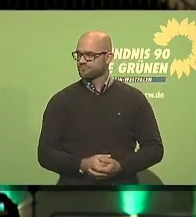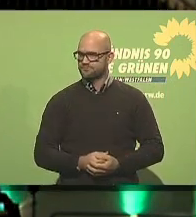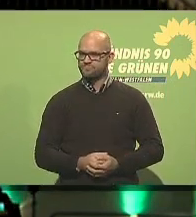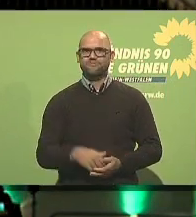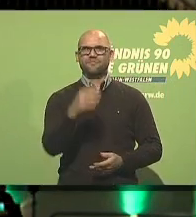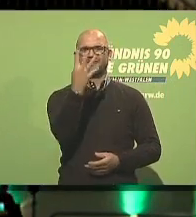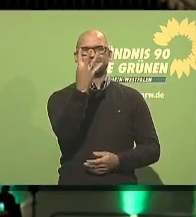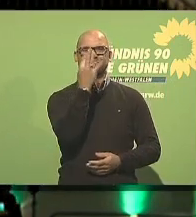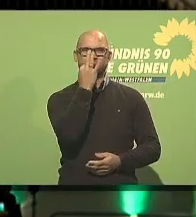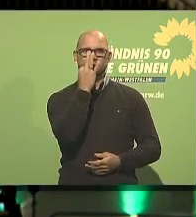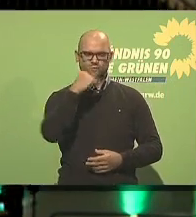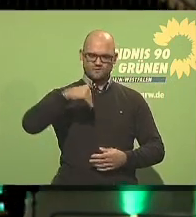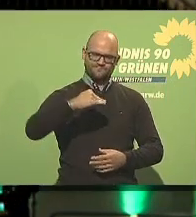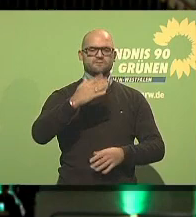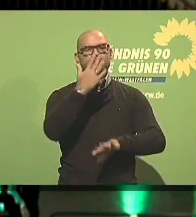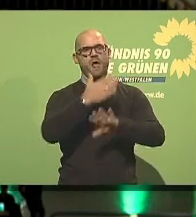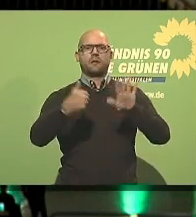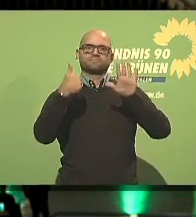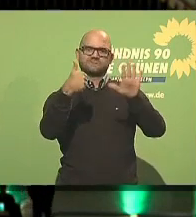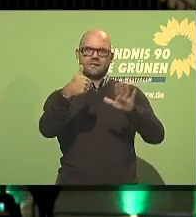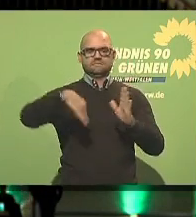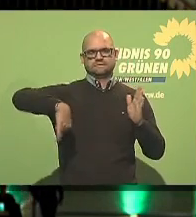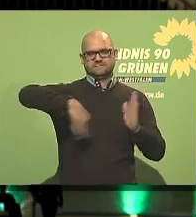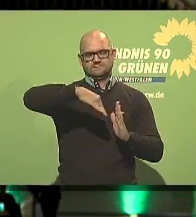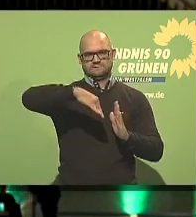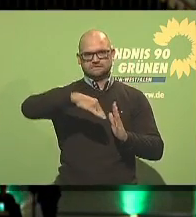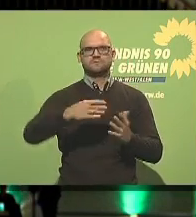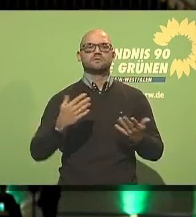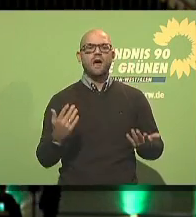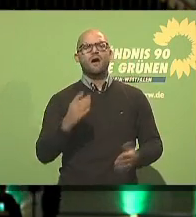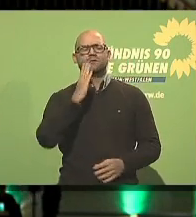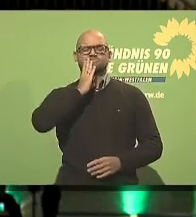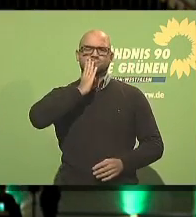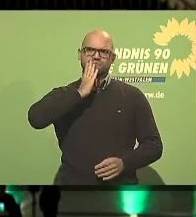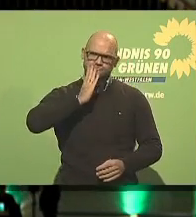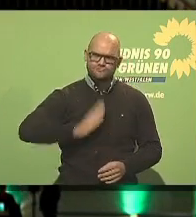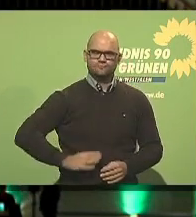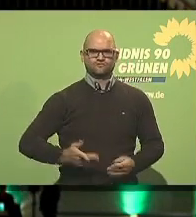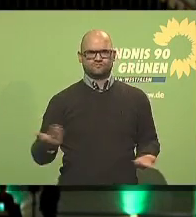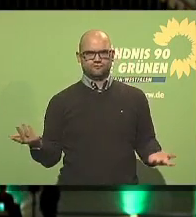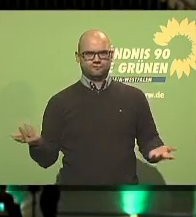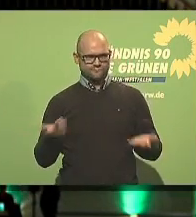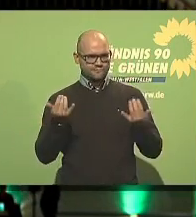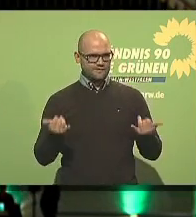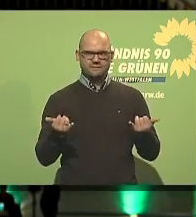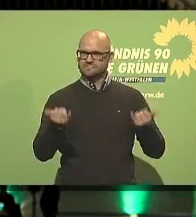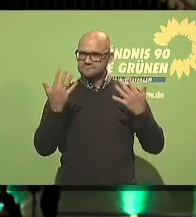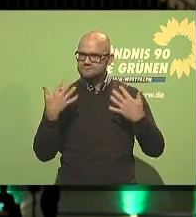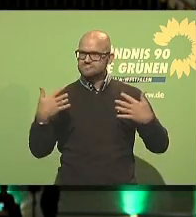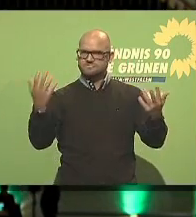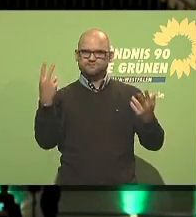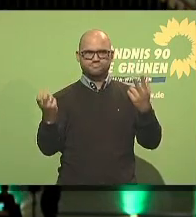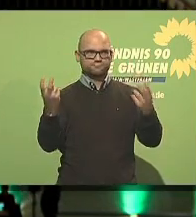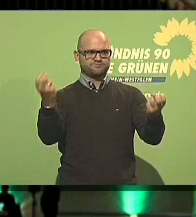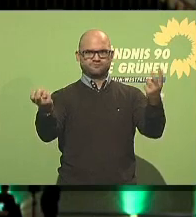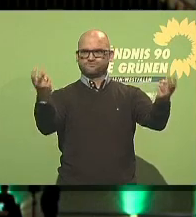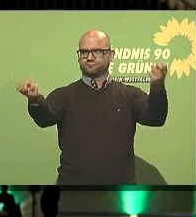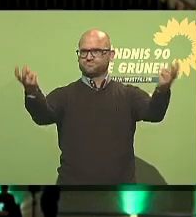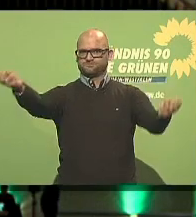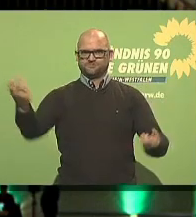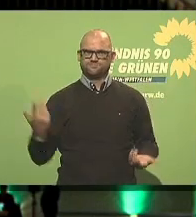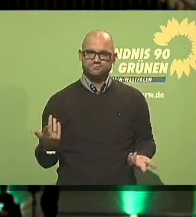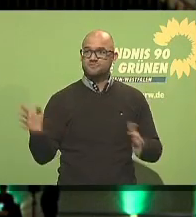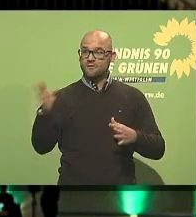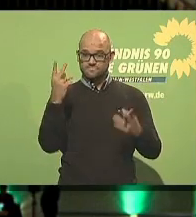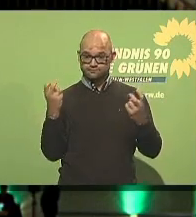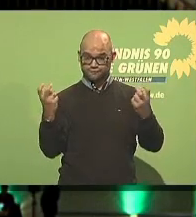5:30. Das setzt aber voraus, dass ihr euch alle einen Platz sucht. Und wenn das so ist, beginnen